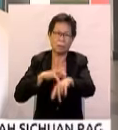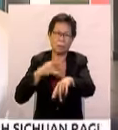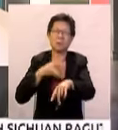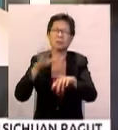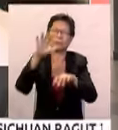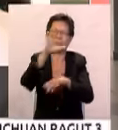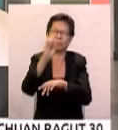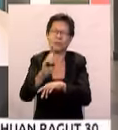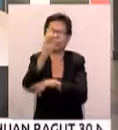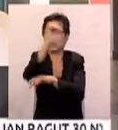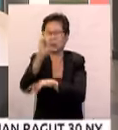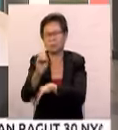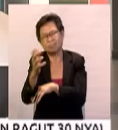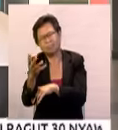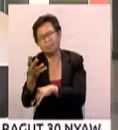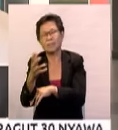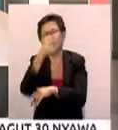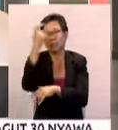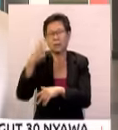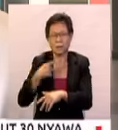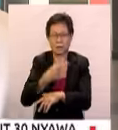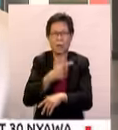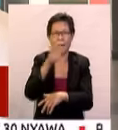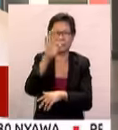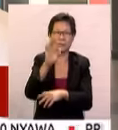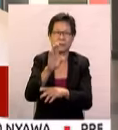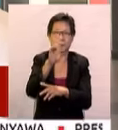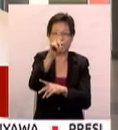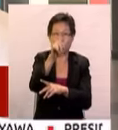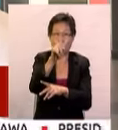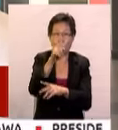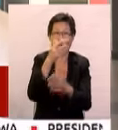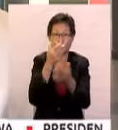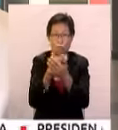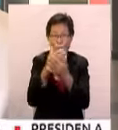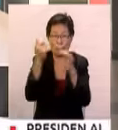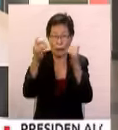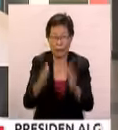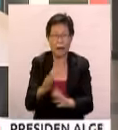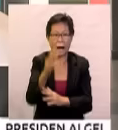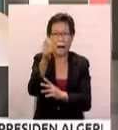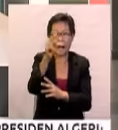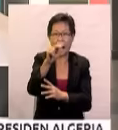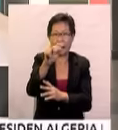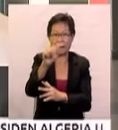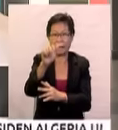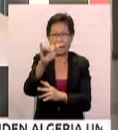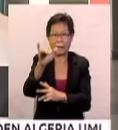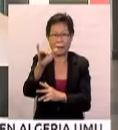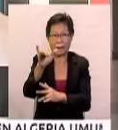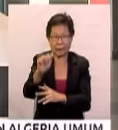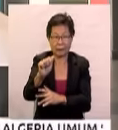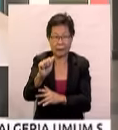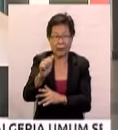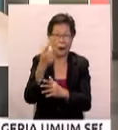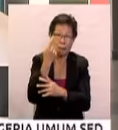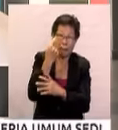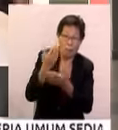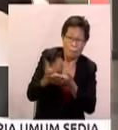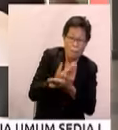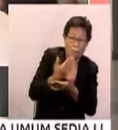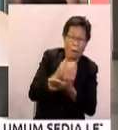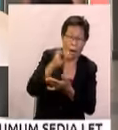50-50 pasal kita ada satu anchor player iaitu Anja Nayar. Okey, baru-baru ini dia bermain di